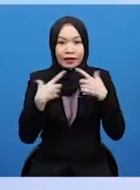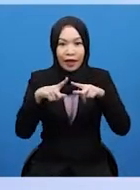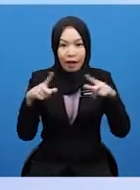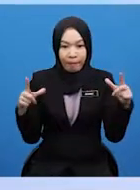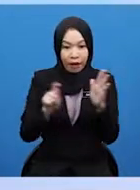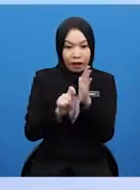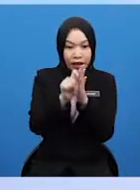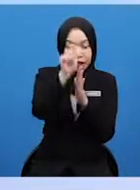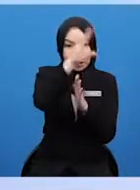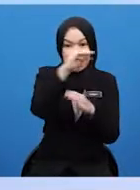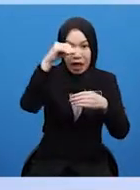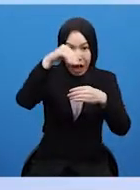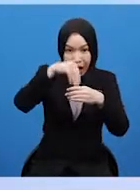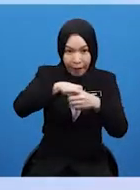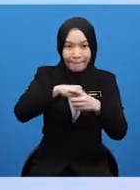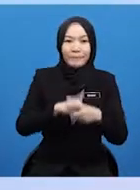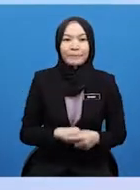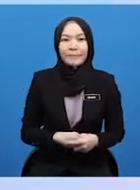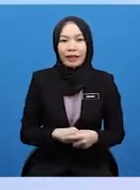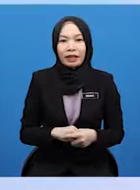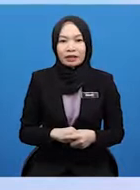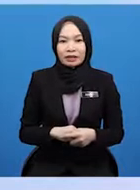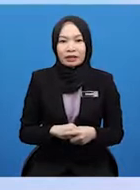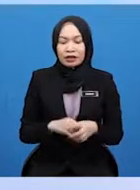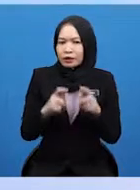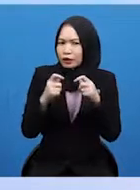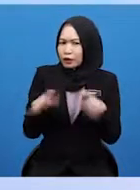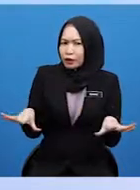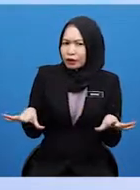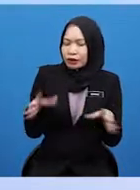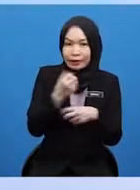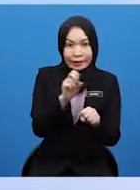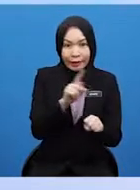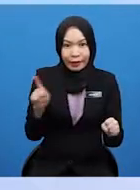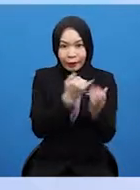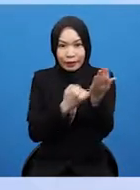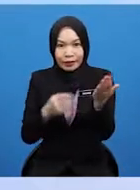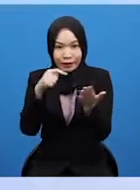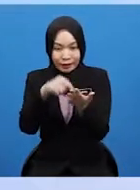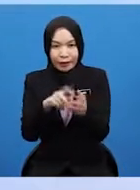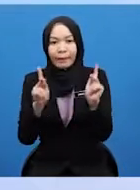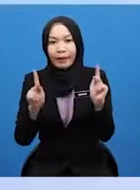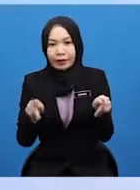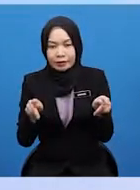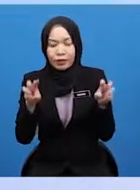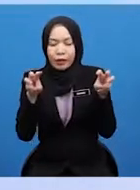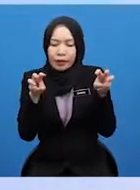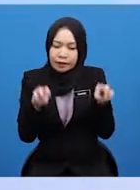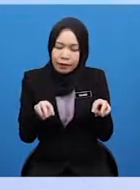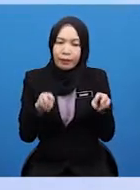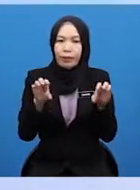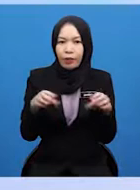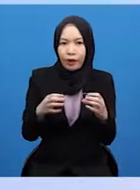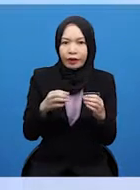Setelah melengkapkan lukisan isometri, pelajar diwajibkan membuat lukisan hamparan atau layout